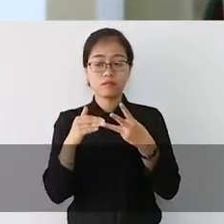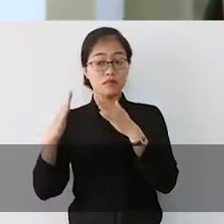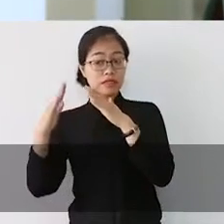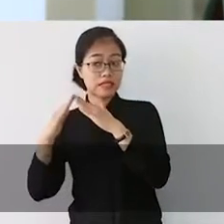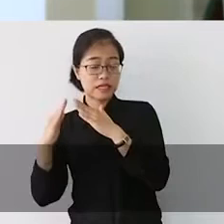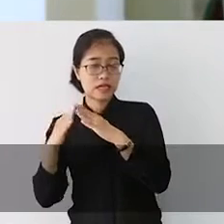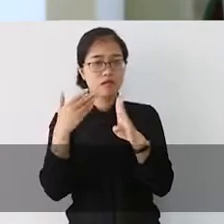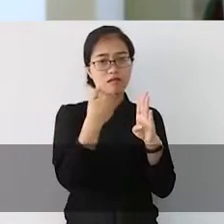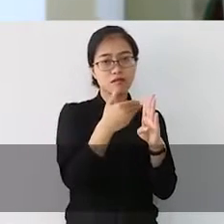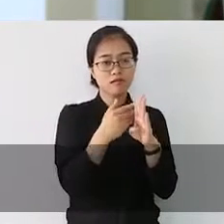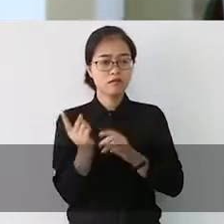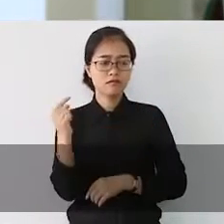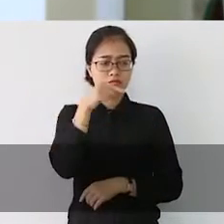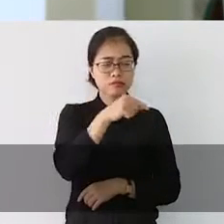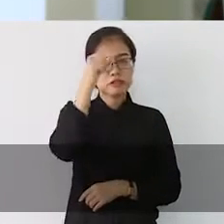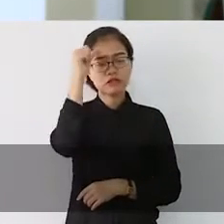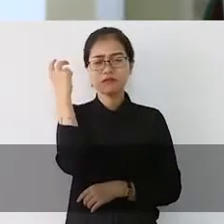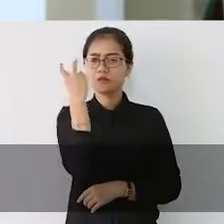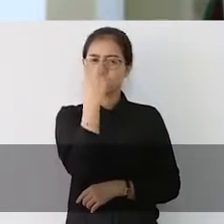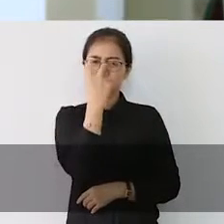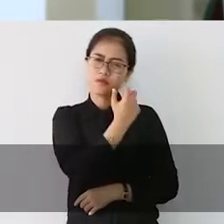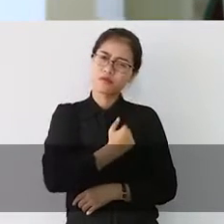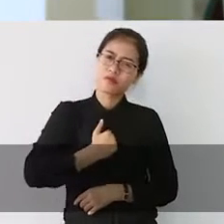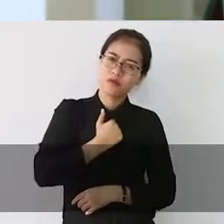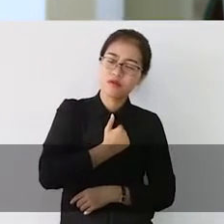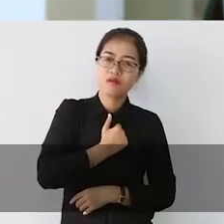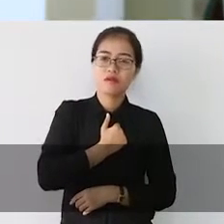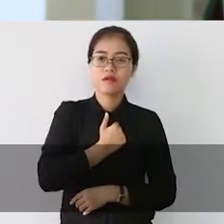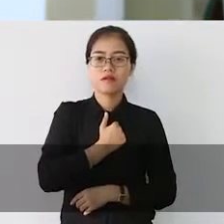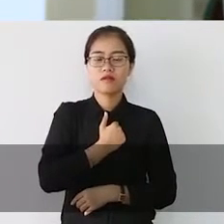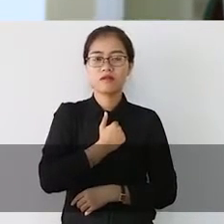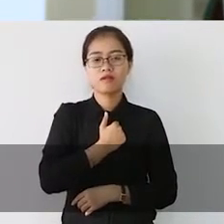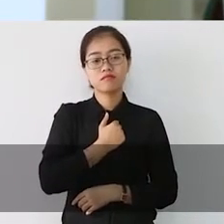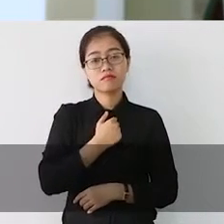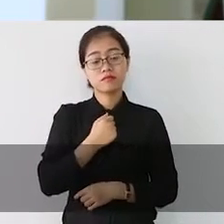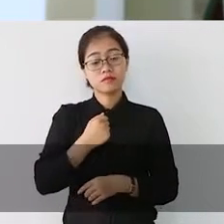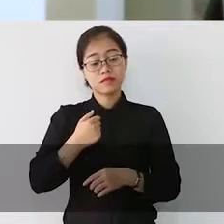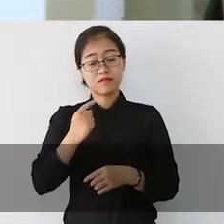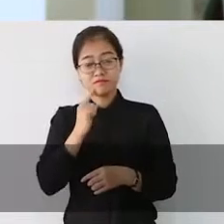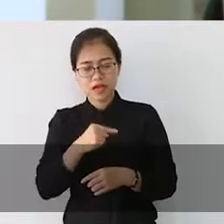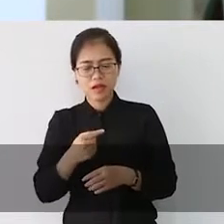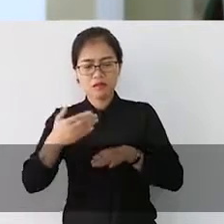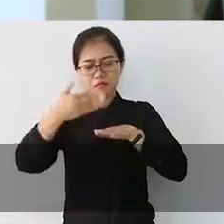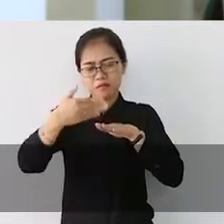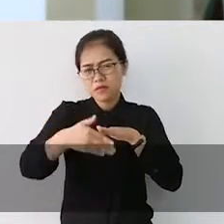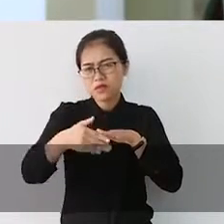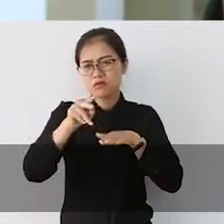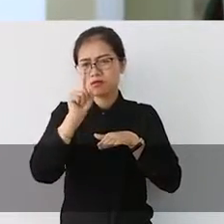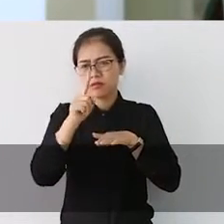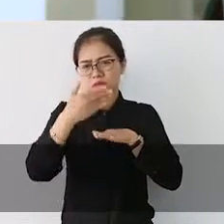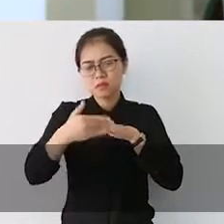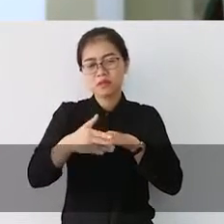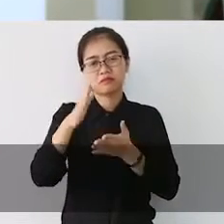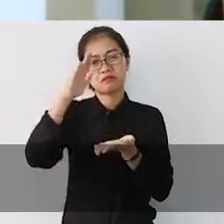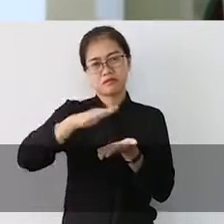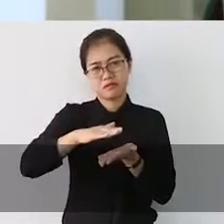di chuyển từ nhà tới trường đối với một sinh viên khiếm thị thì rất khó khăn. Chúng ta phải đi bằng nhiều cái phương tiện như đi xe buýt